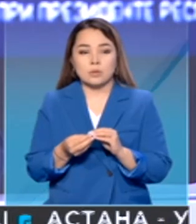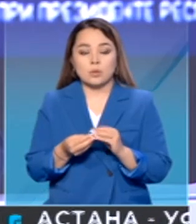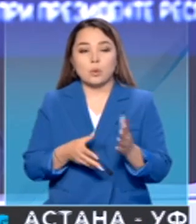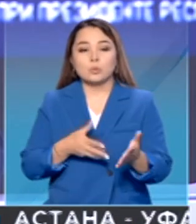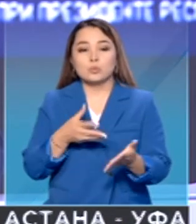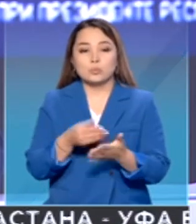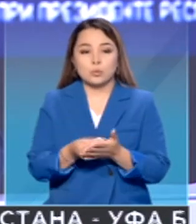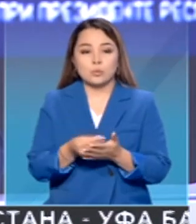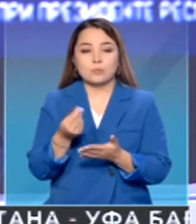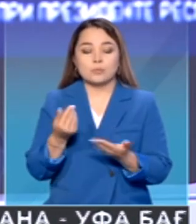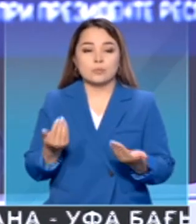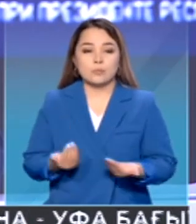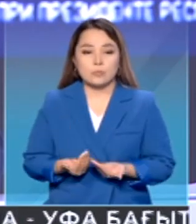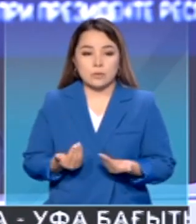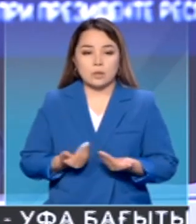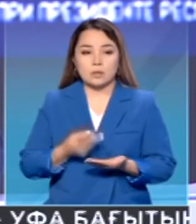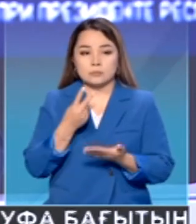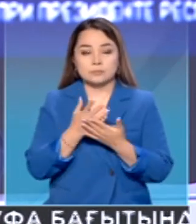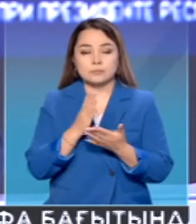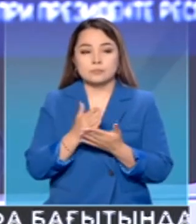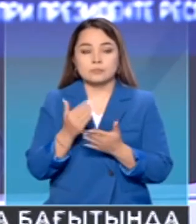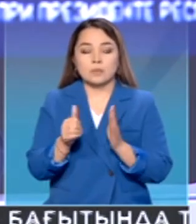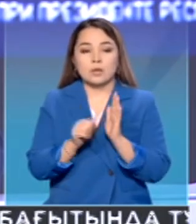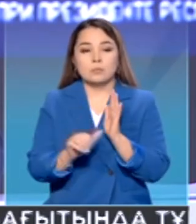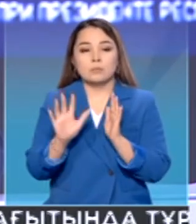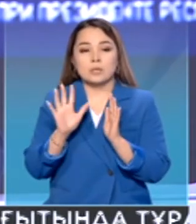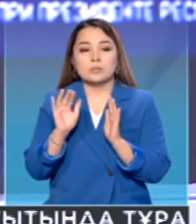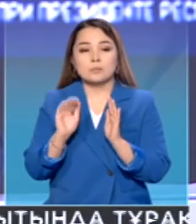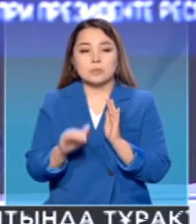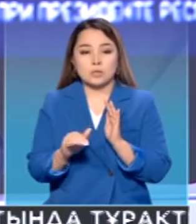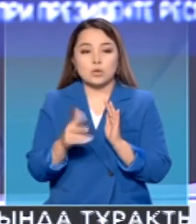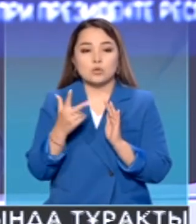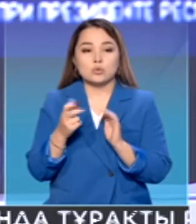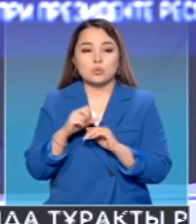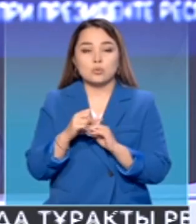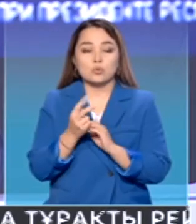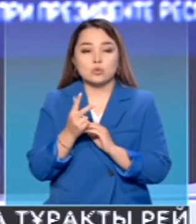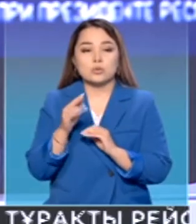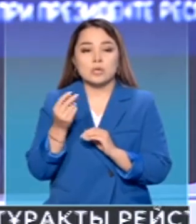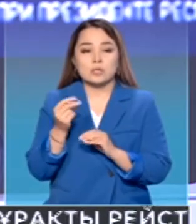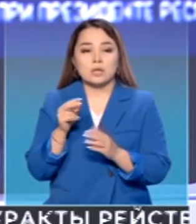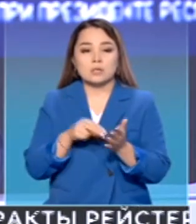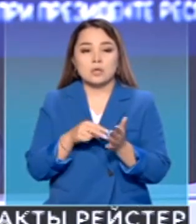ең төменгі күнкөріс деңгейінің, яғни 65 мың 313 теңгені құрайтын болады.